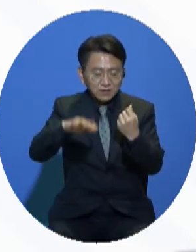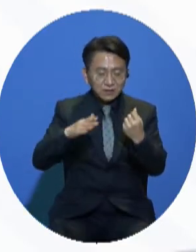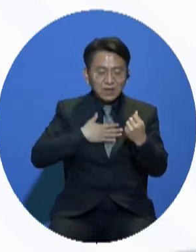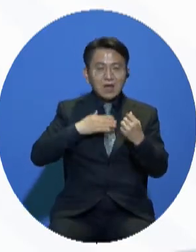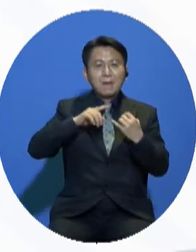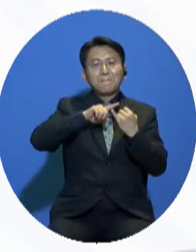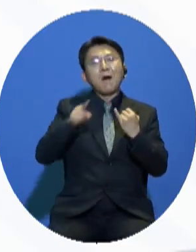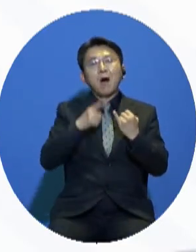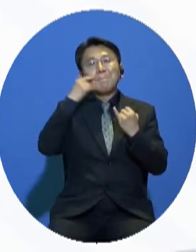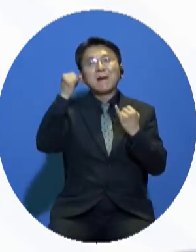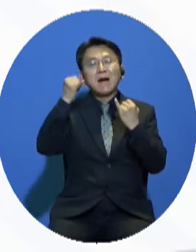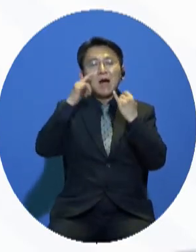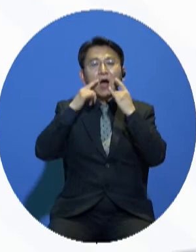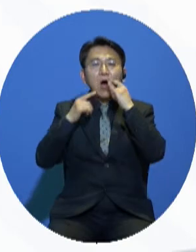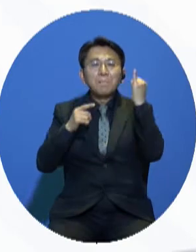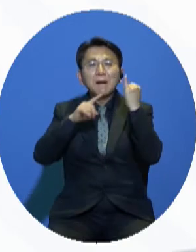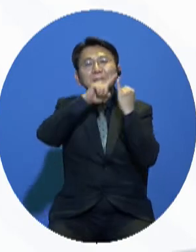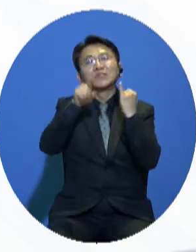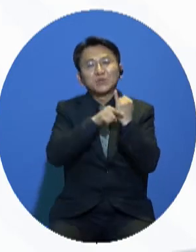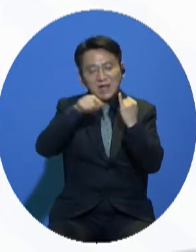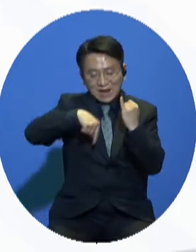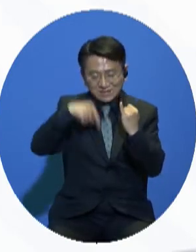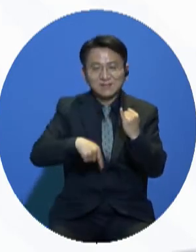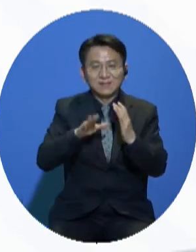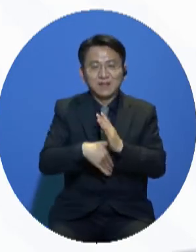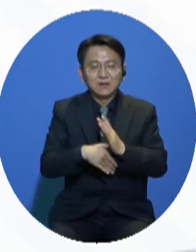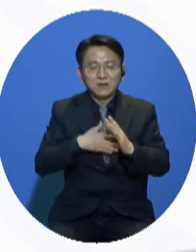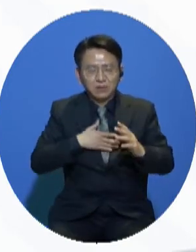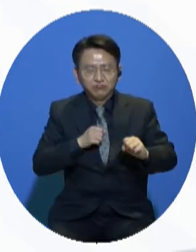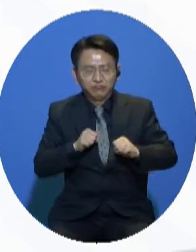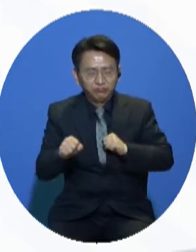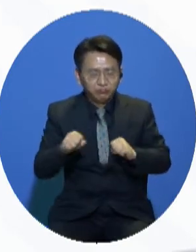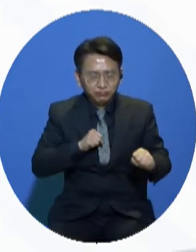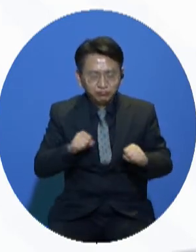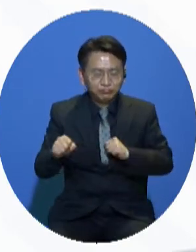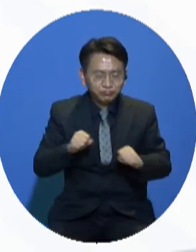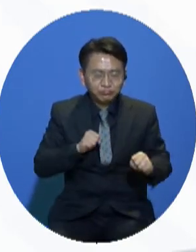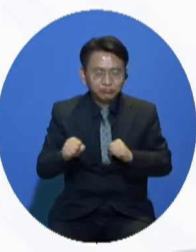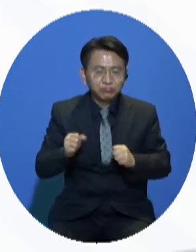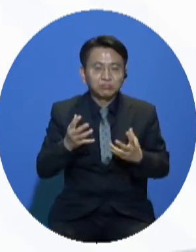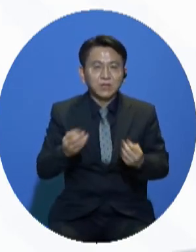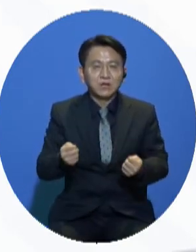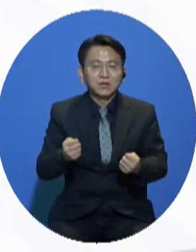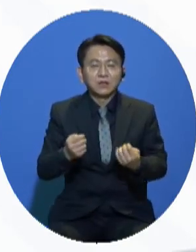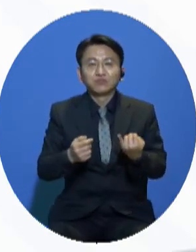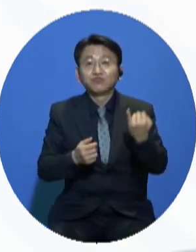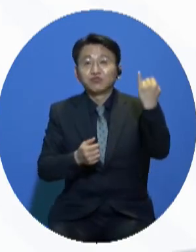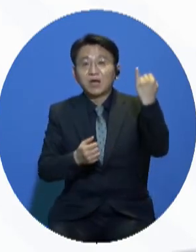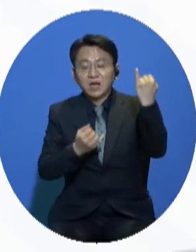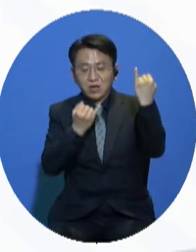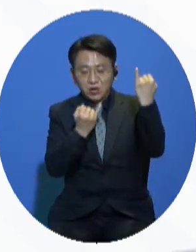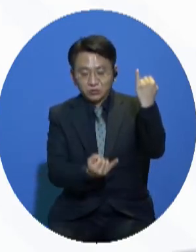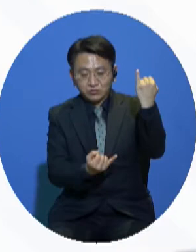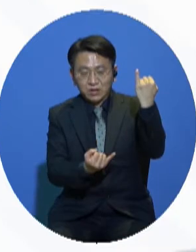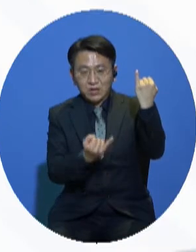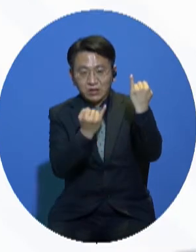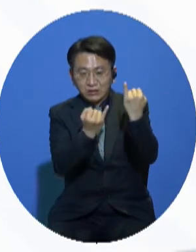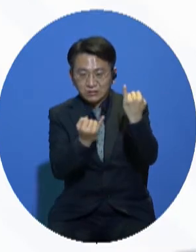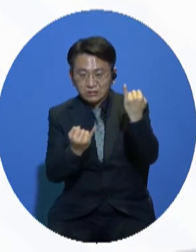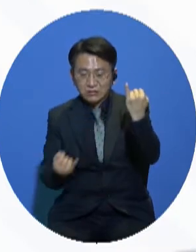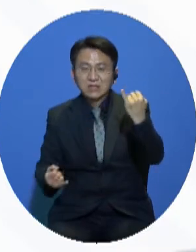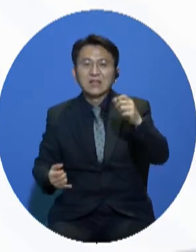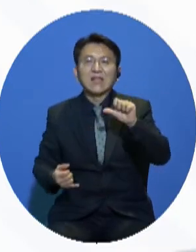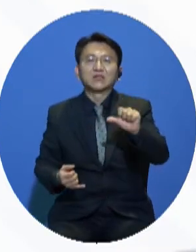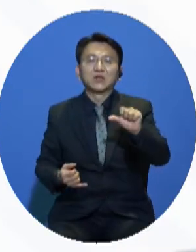것입니다. 그런데 제가 정말 활동적인 아이였기는 합니다. 제가 누나와 여동생 5이